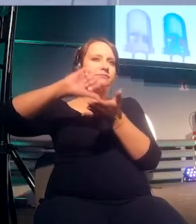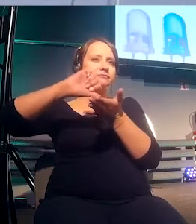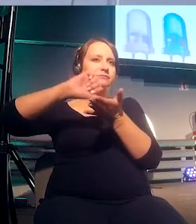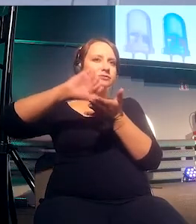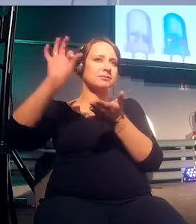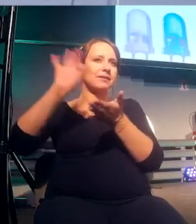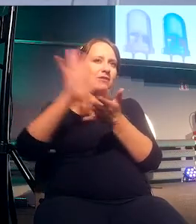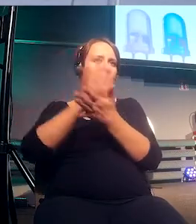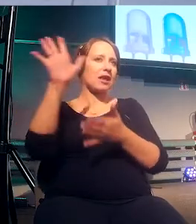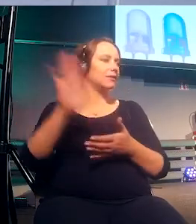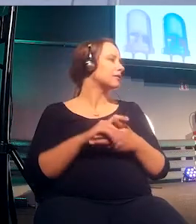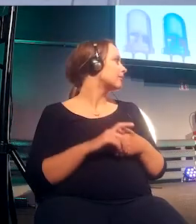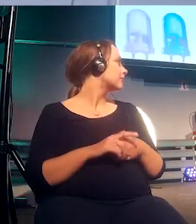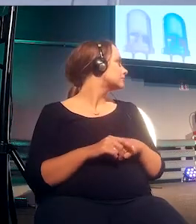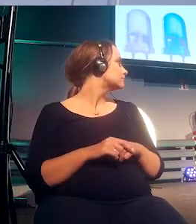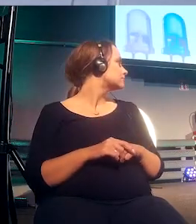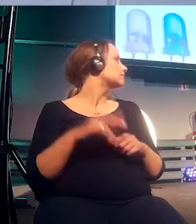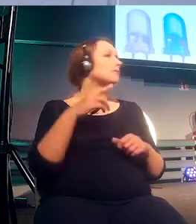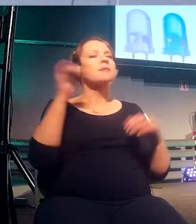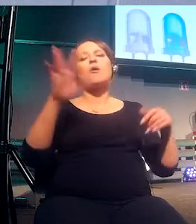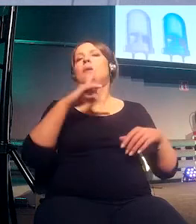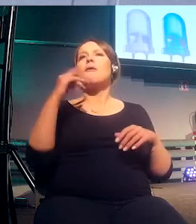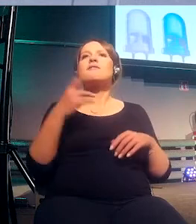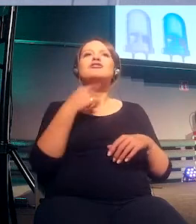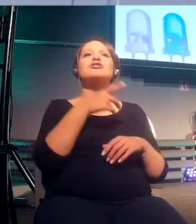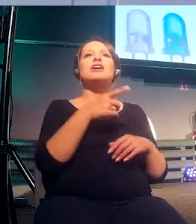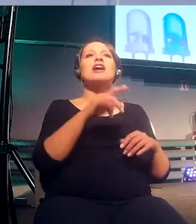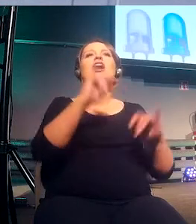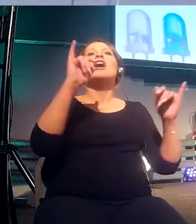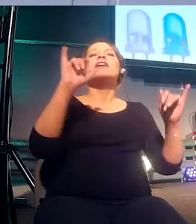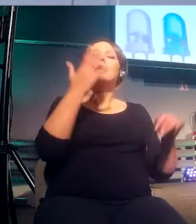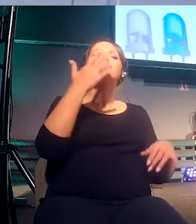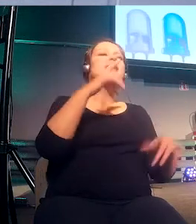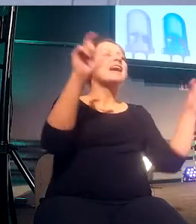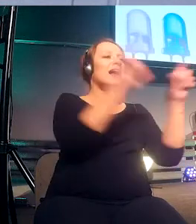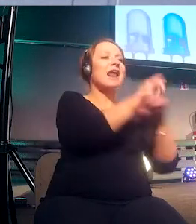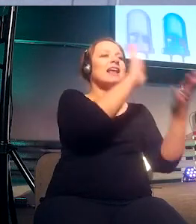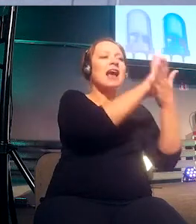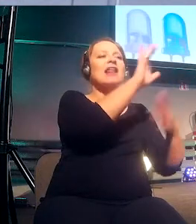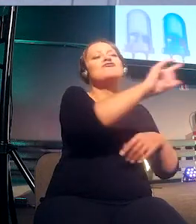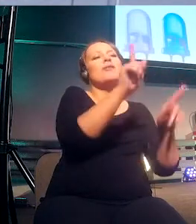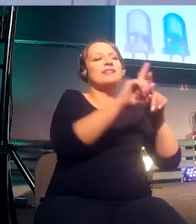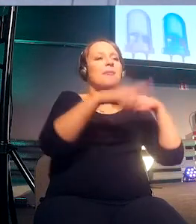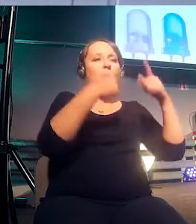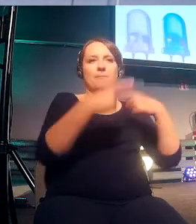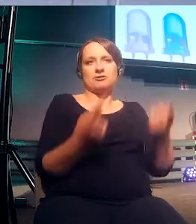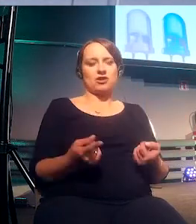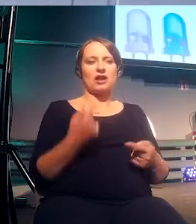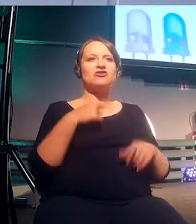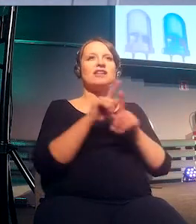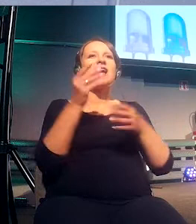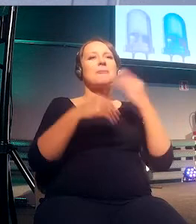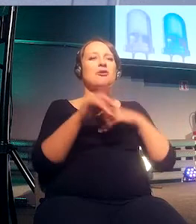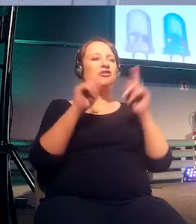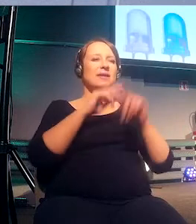Mogę podpisać się pod stwierdzeniem, że co kraj to obyczaj. I że często okazuje się, że projektujemy produkty dla